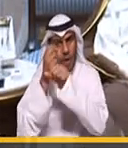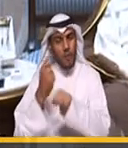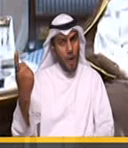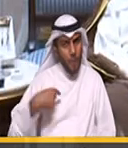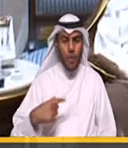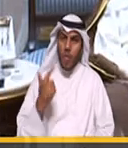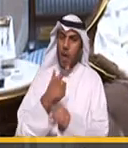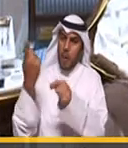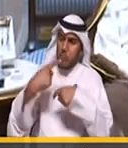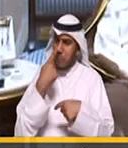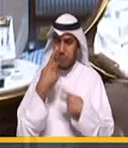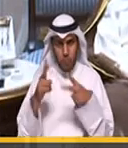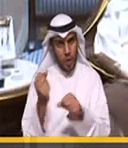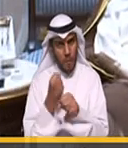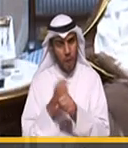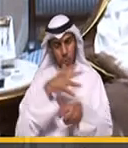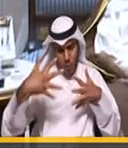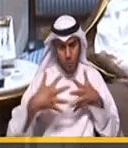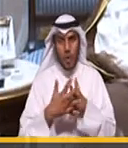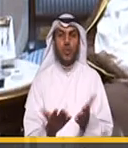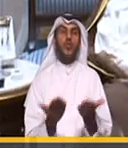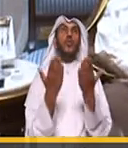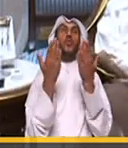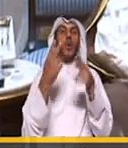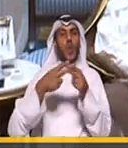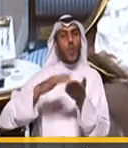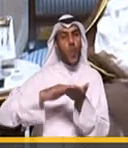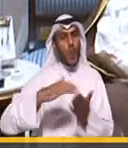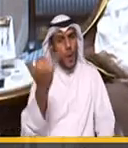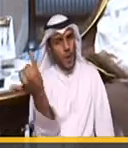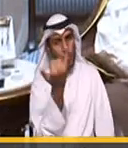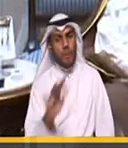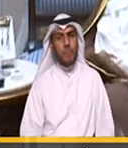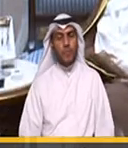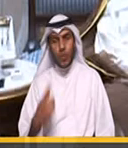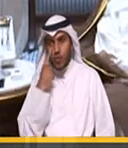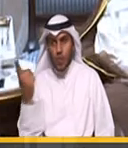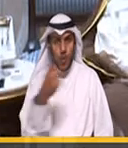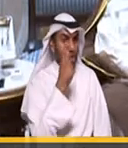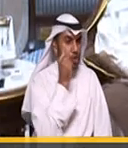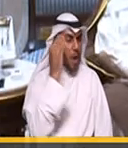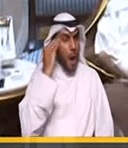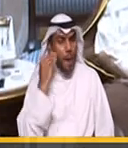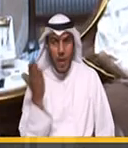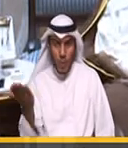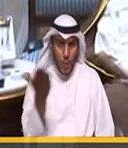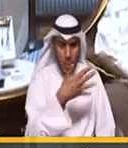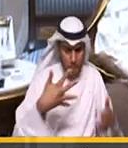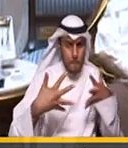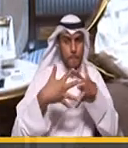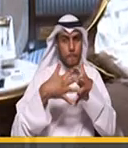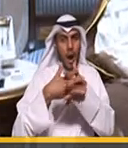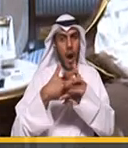الامين، والله يكون ان شاء الله في عوننا طول العمر في خدمه الكويت. وان شاء الله هالرجال اللي تشوفهم طعمرك واخواتنا اللي معانا مشاركين في